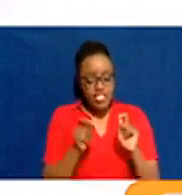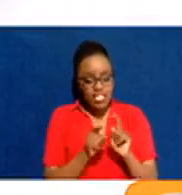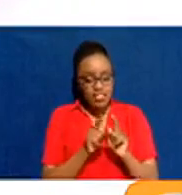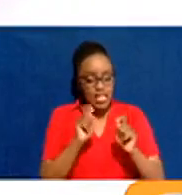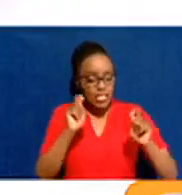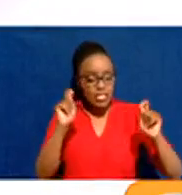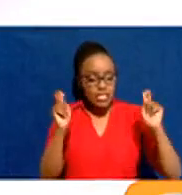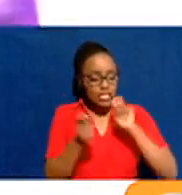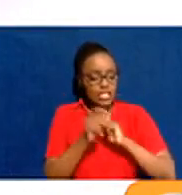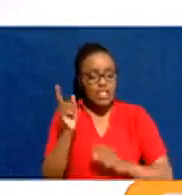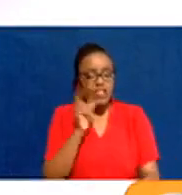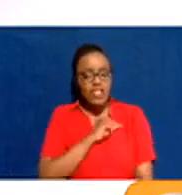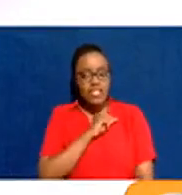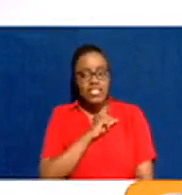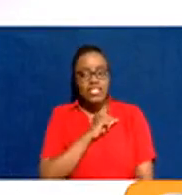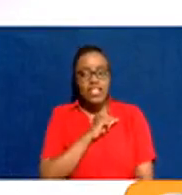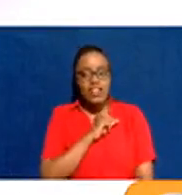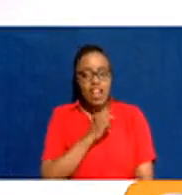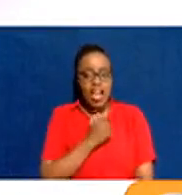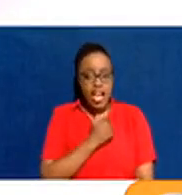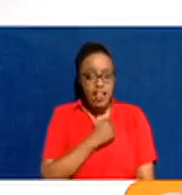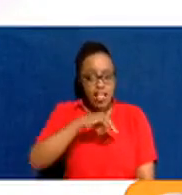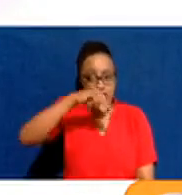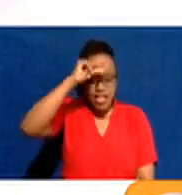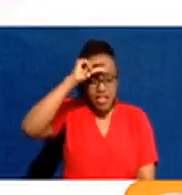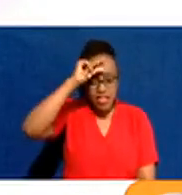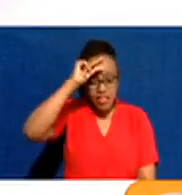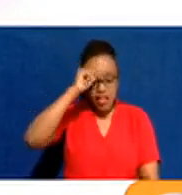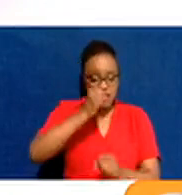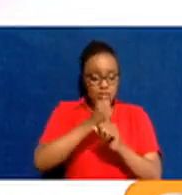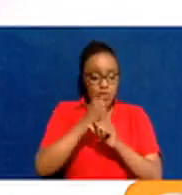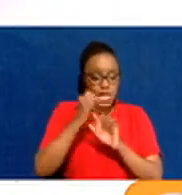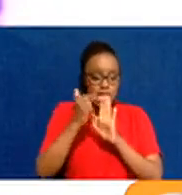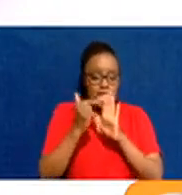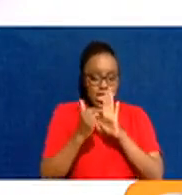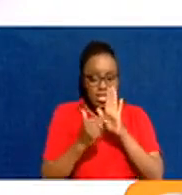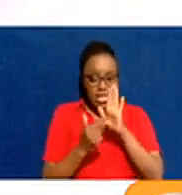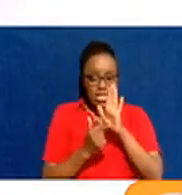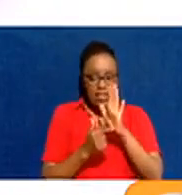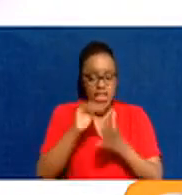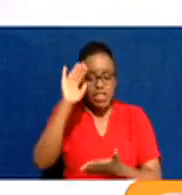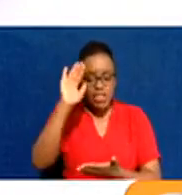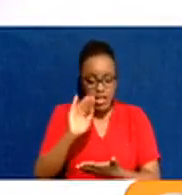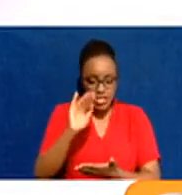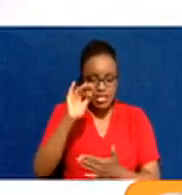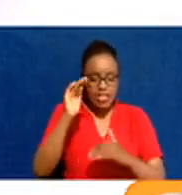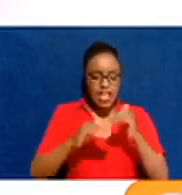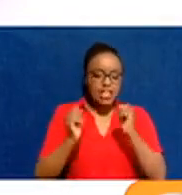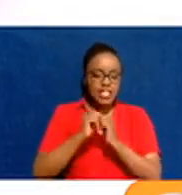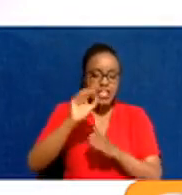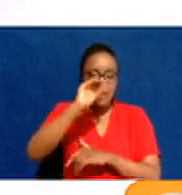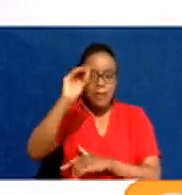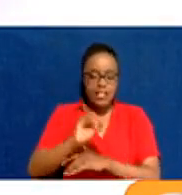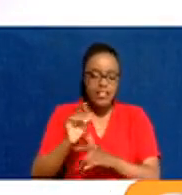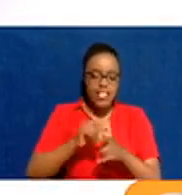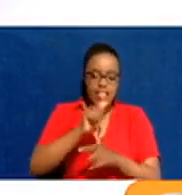sasa. Kuna pesa zetu anaweza kupata bila interest. Itakuwa less than 10%. Hile